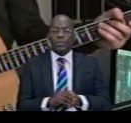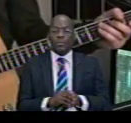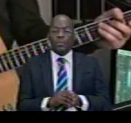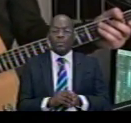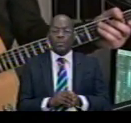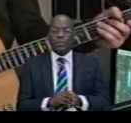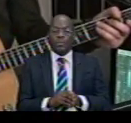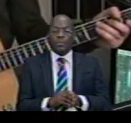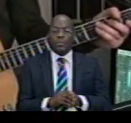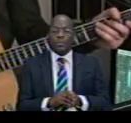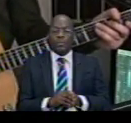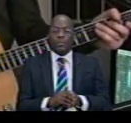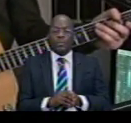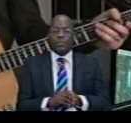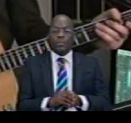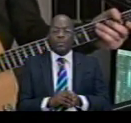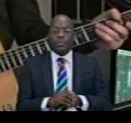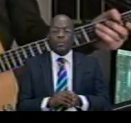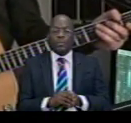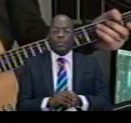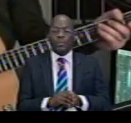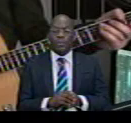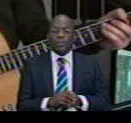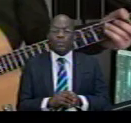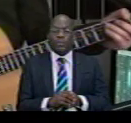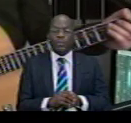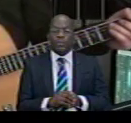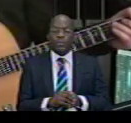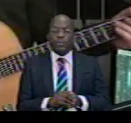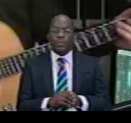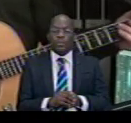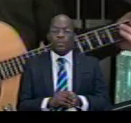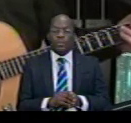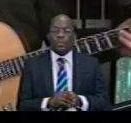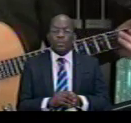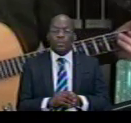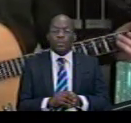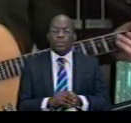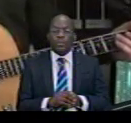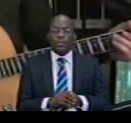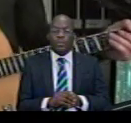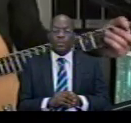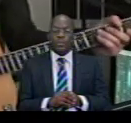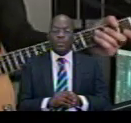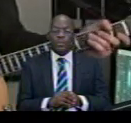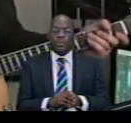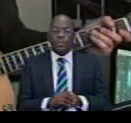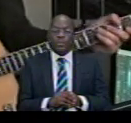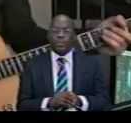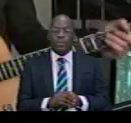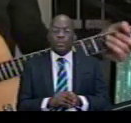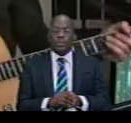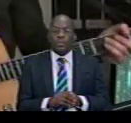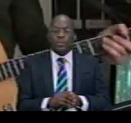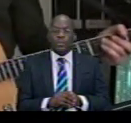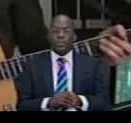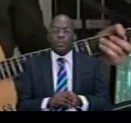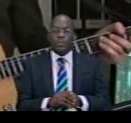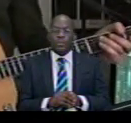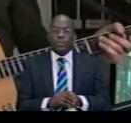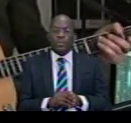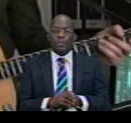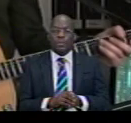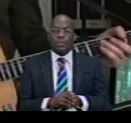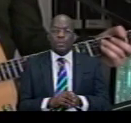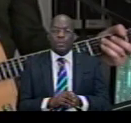de tous nos cœurs? J'aimerais vous entendre crier « Hallelujah » de tout votre cœur. Et aujourd'hui, c'est une joie pour nous d'être